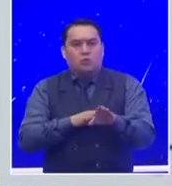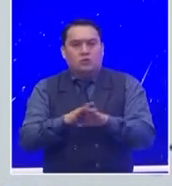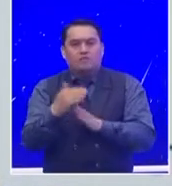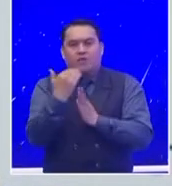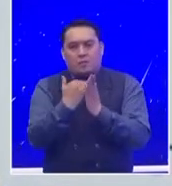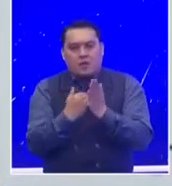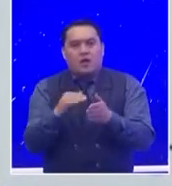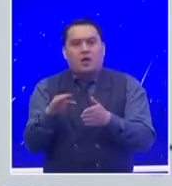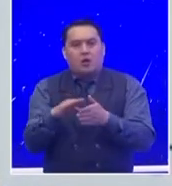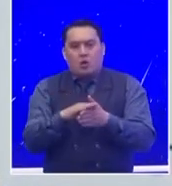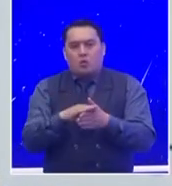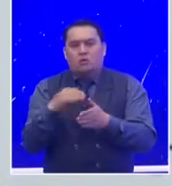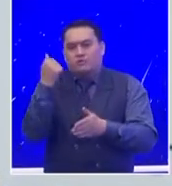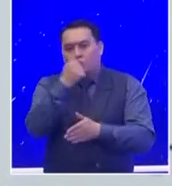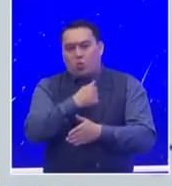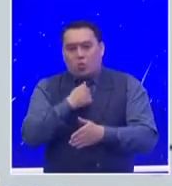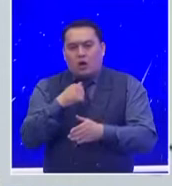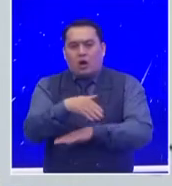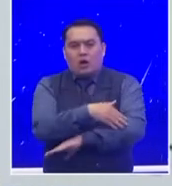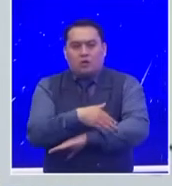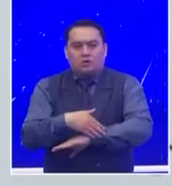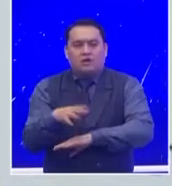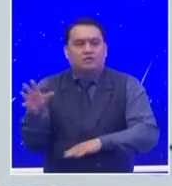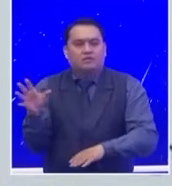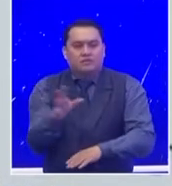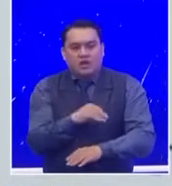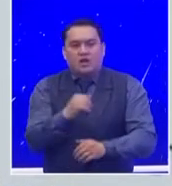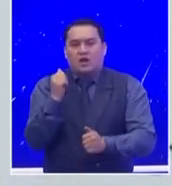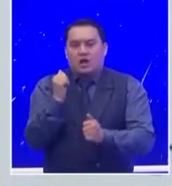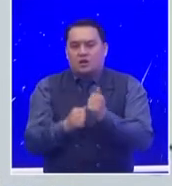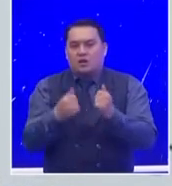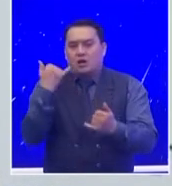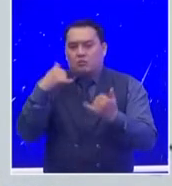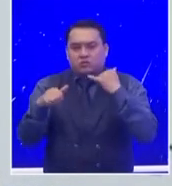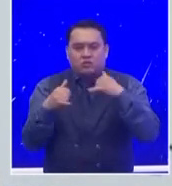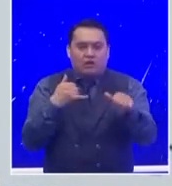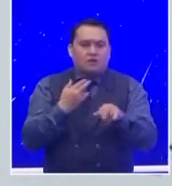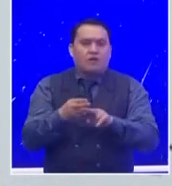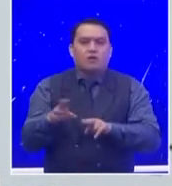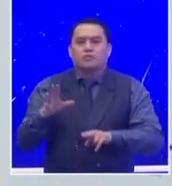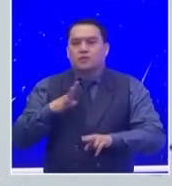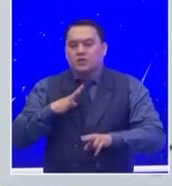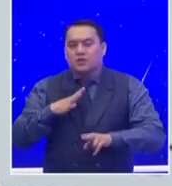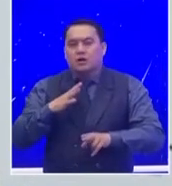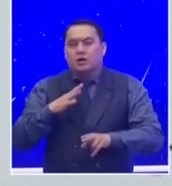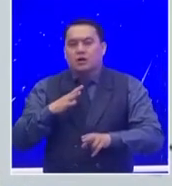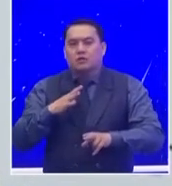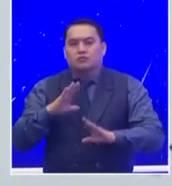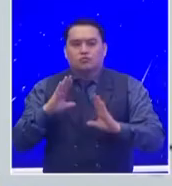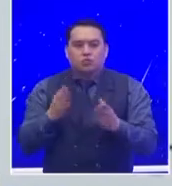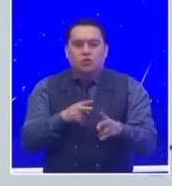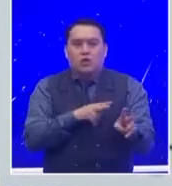фамилией, имя, отчество, год рождения, адрес, телефон. Мы их всех обзваниваем и держим ситуацию